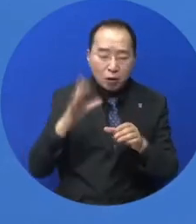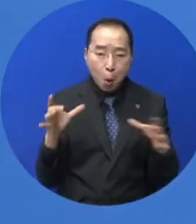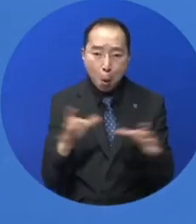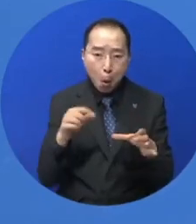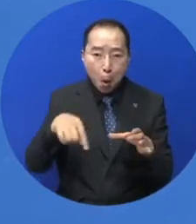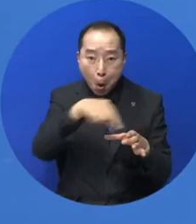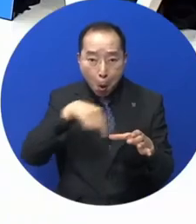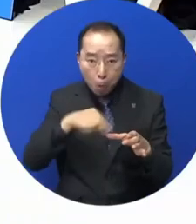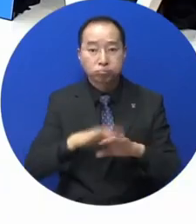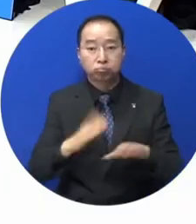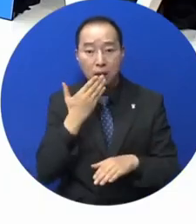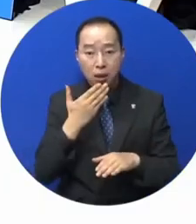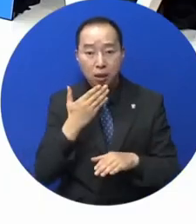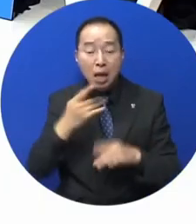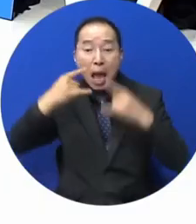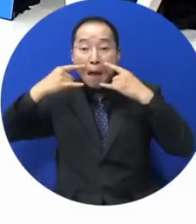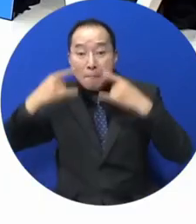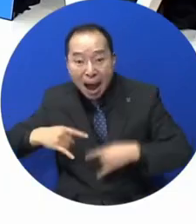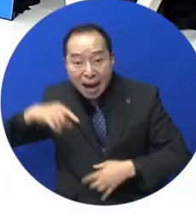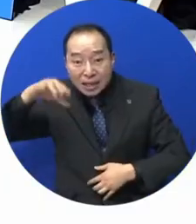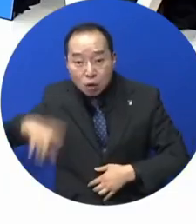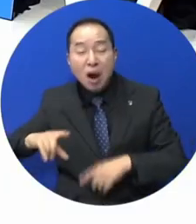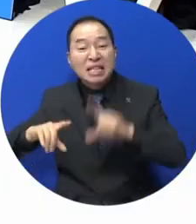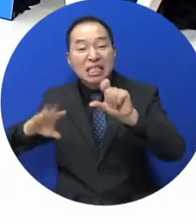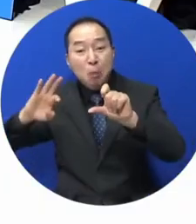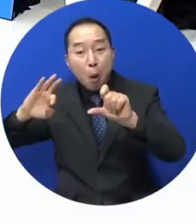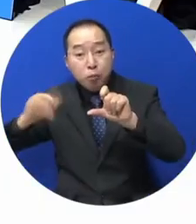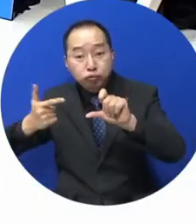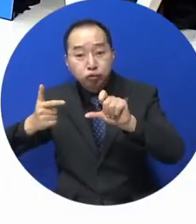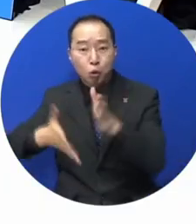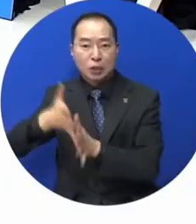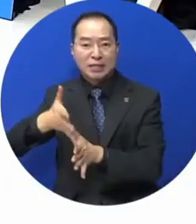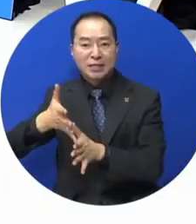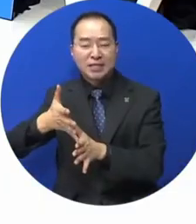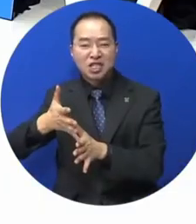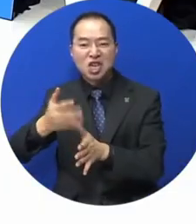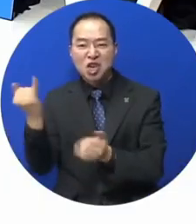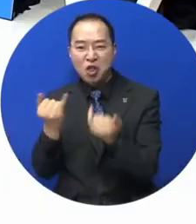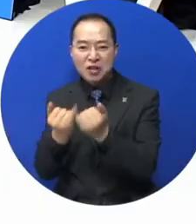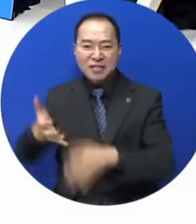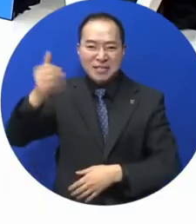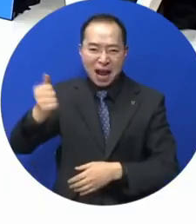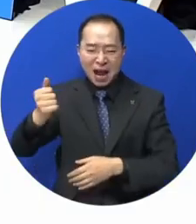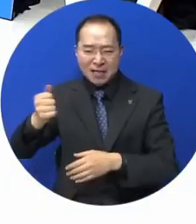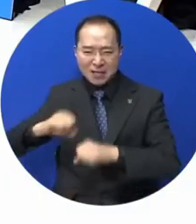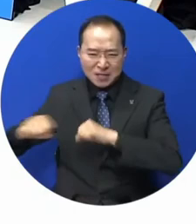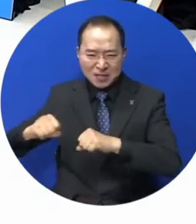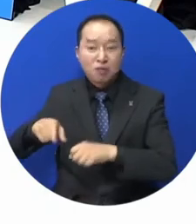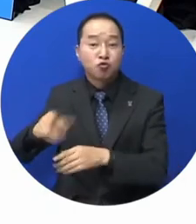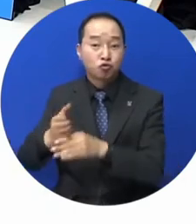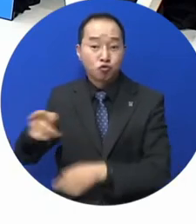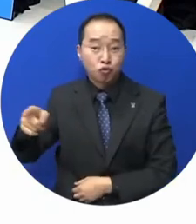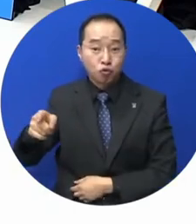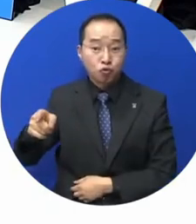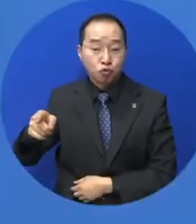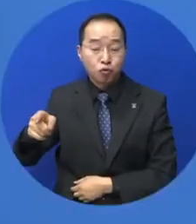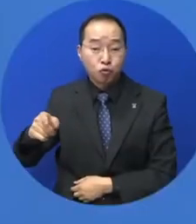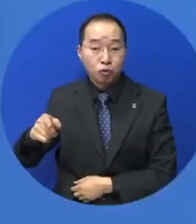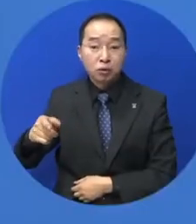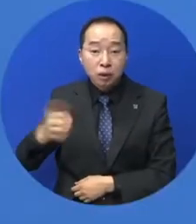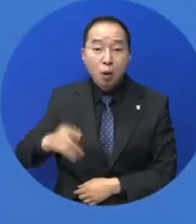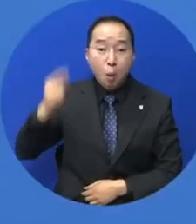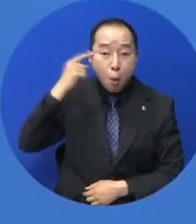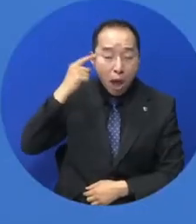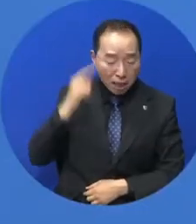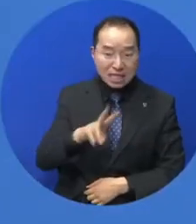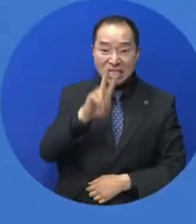이미 파리도 15분 도시 파리로 이달고 여성 시장이 그것을 지금 현재 추진하고 있습니다. 그런데 우리가 왜